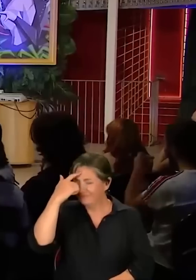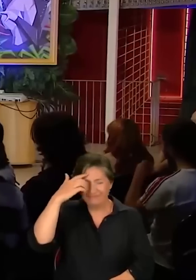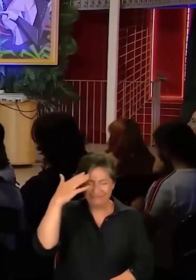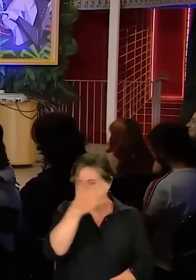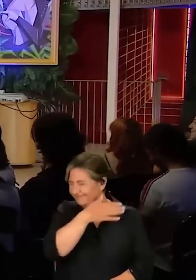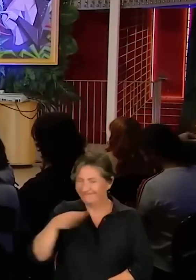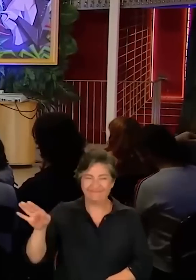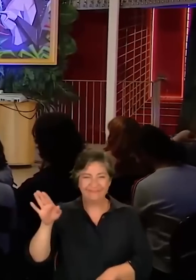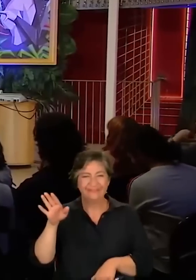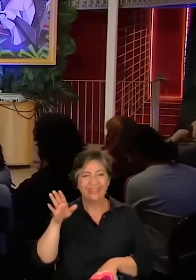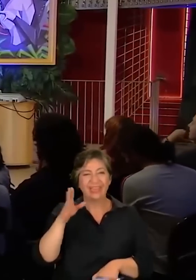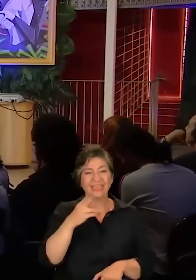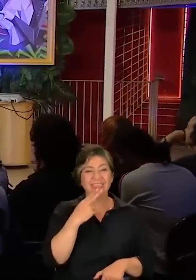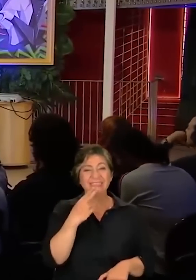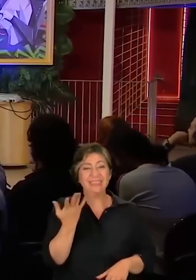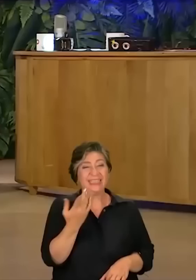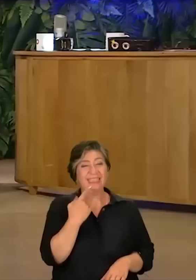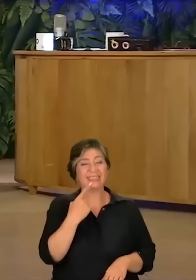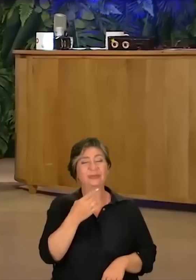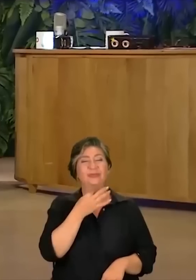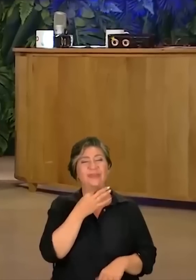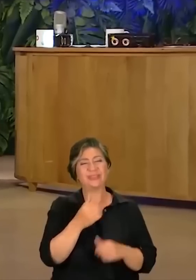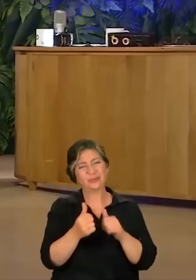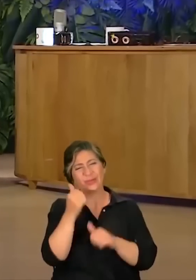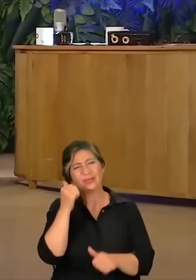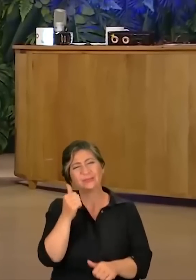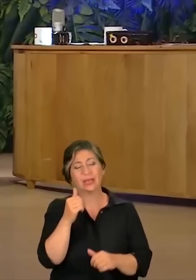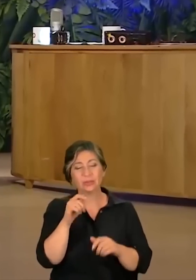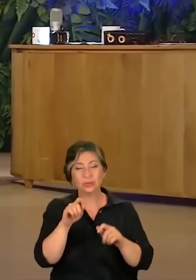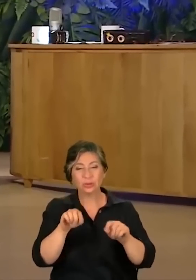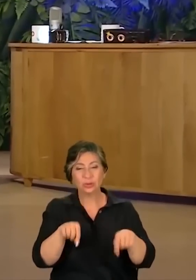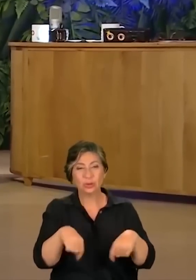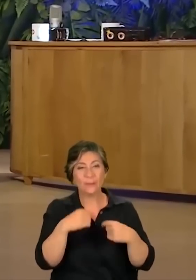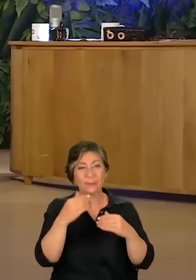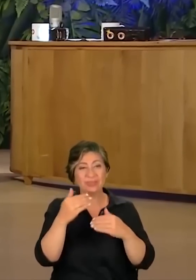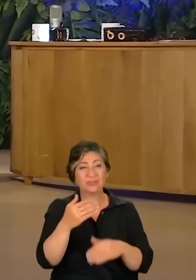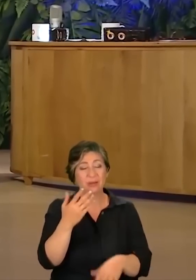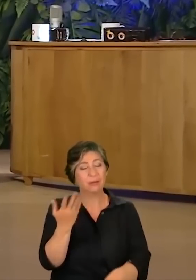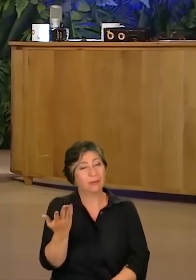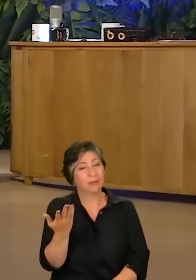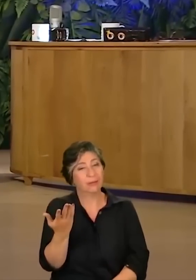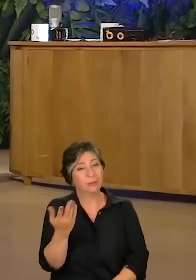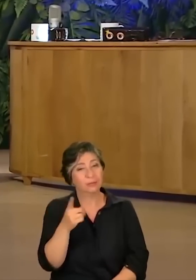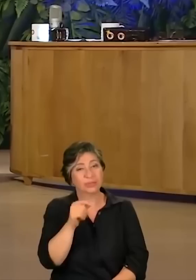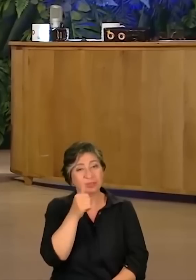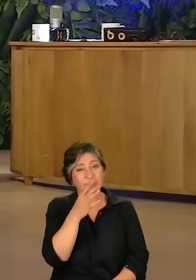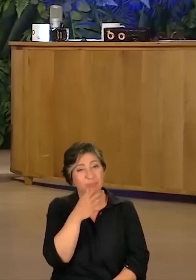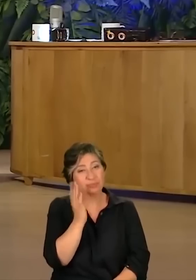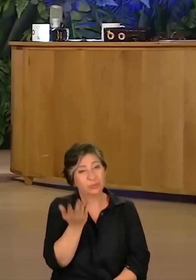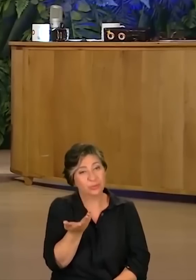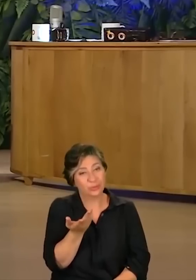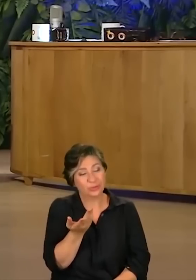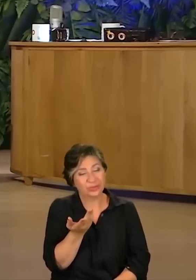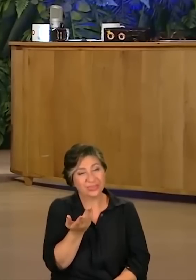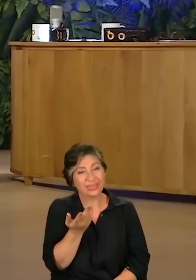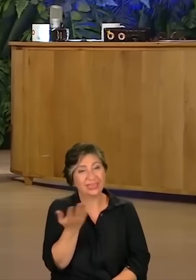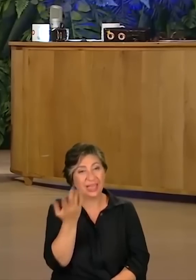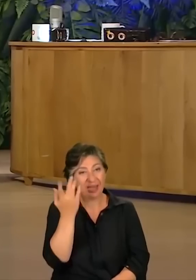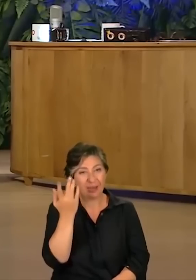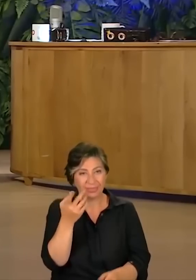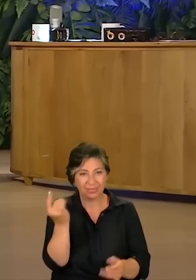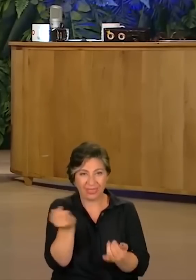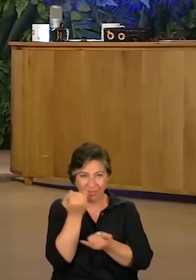yer artık. Yani kız ne dedi ne olur oraya döner misin? Yani çorap mesafedir dedi. Allah'ım bu hiç bilmiyorduk falan filan. Ya